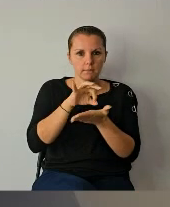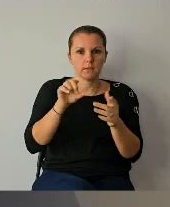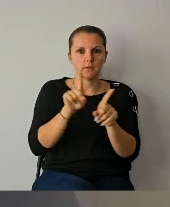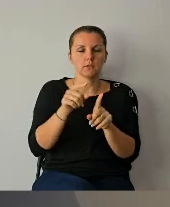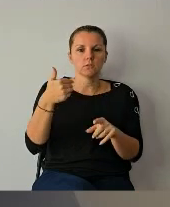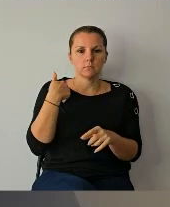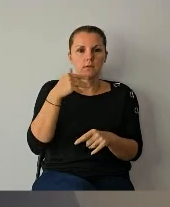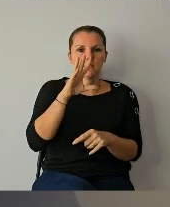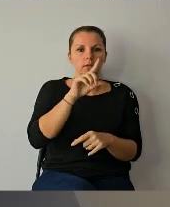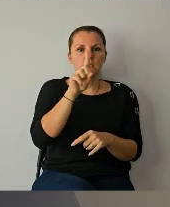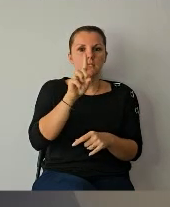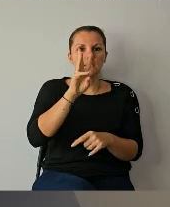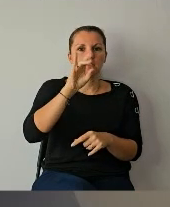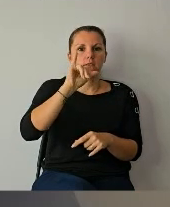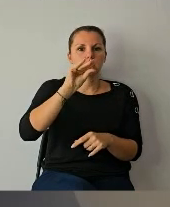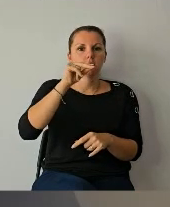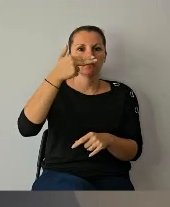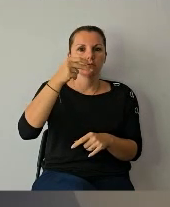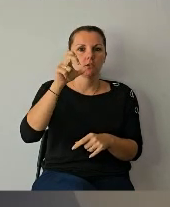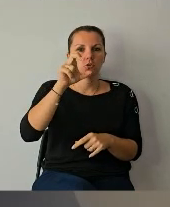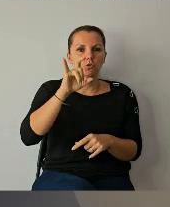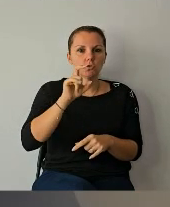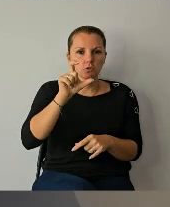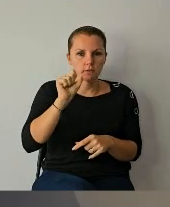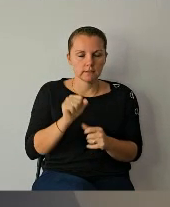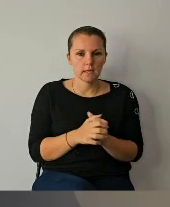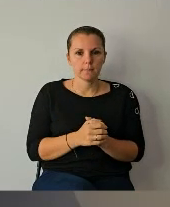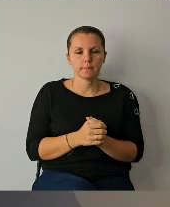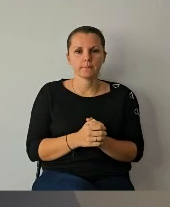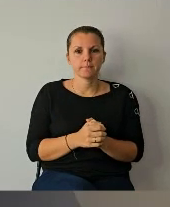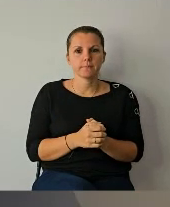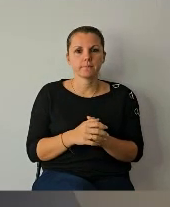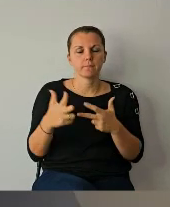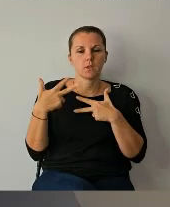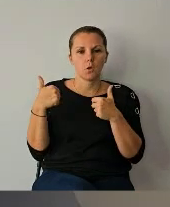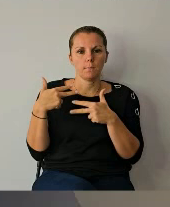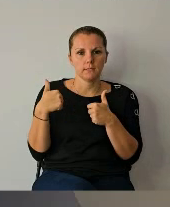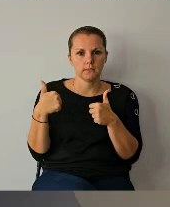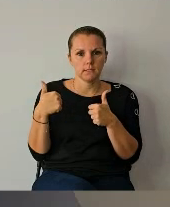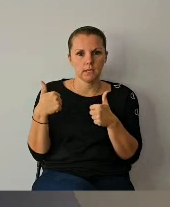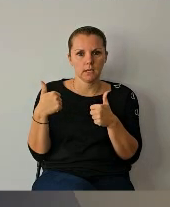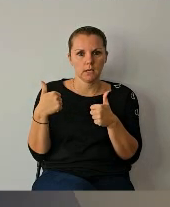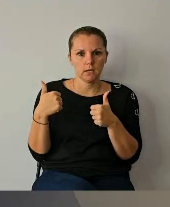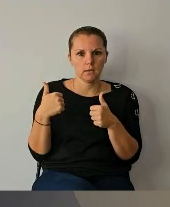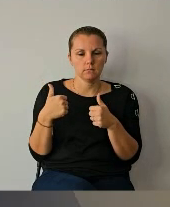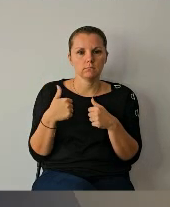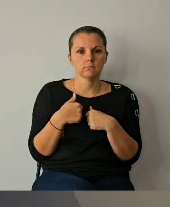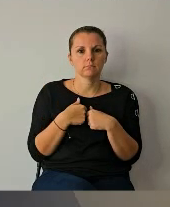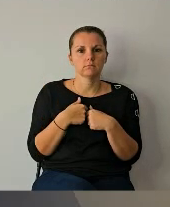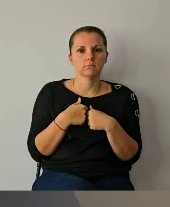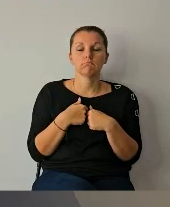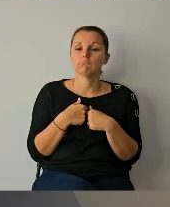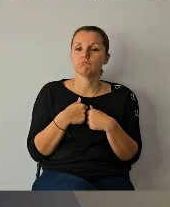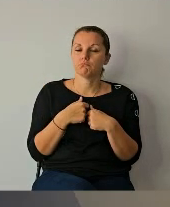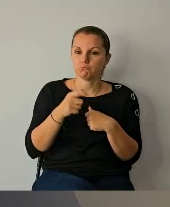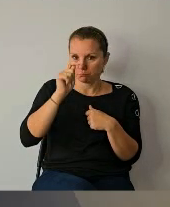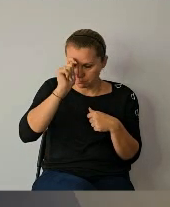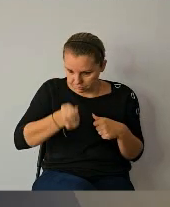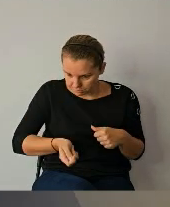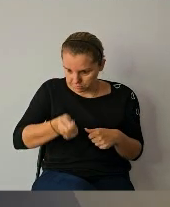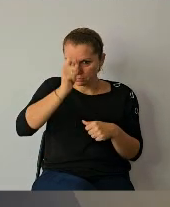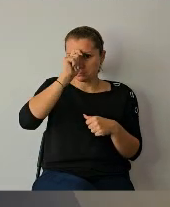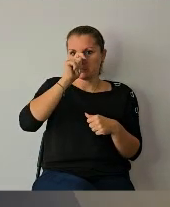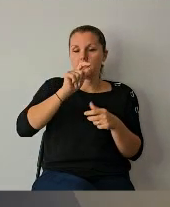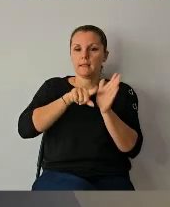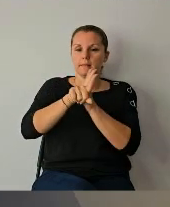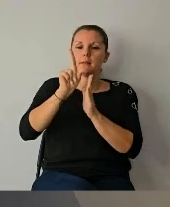i dwie przepompownie w budowie w Bogufale. Komisja wyraziła wyrazy uznania dla pana